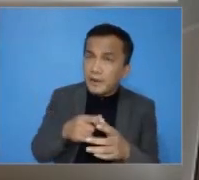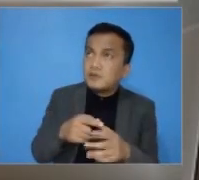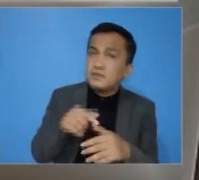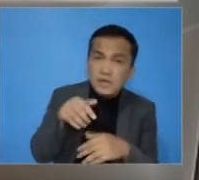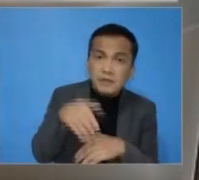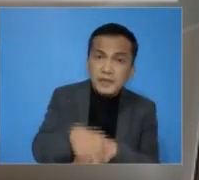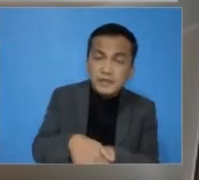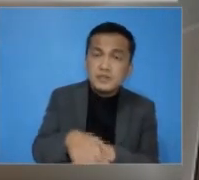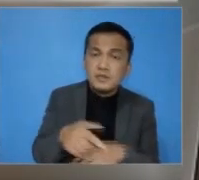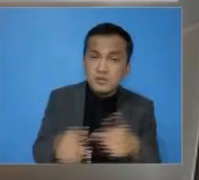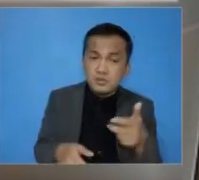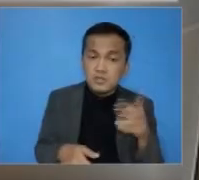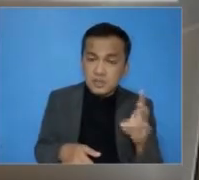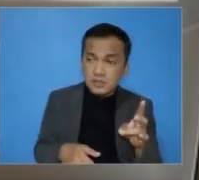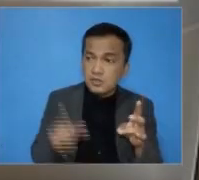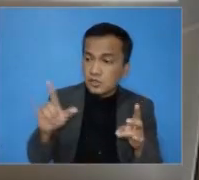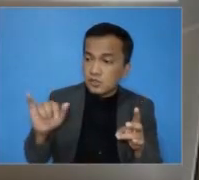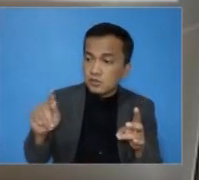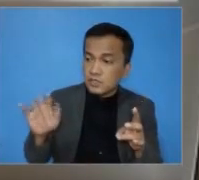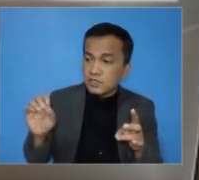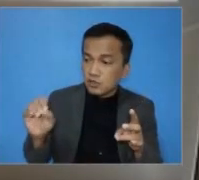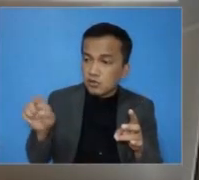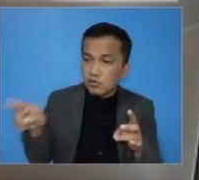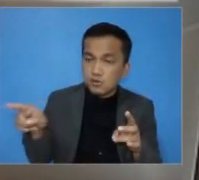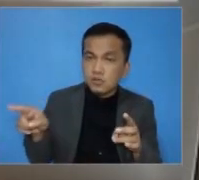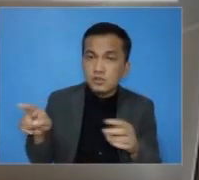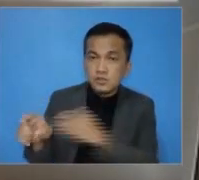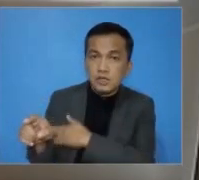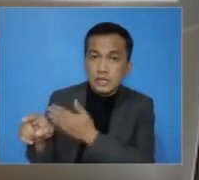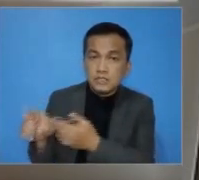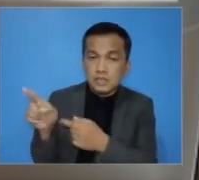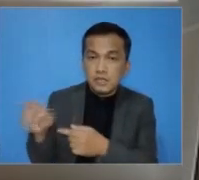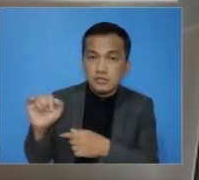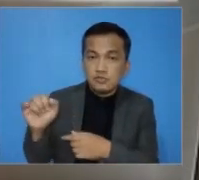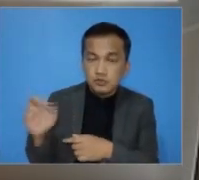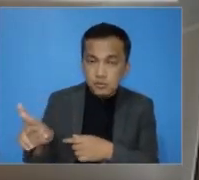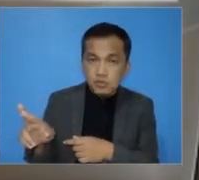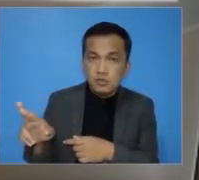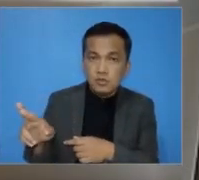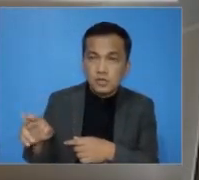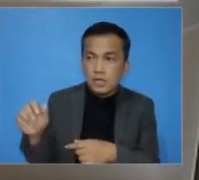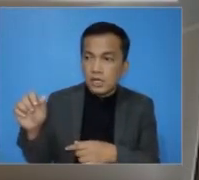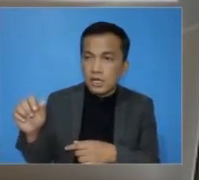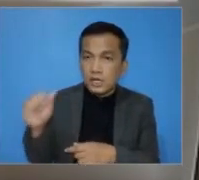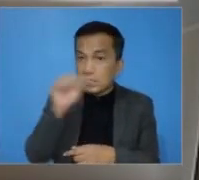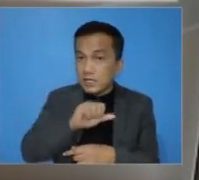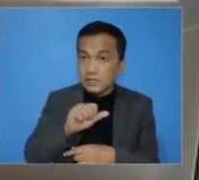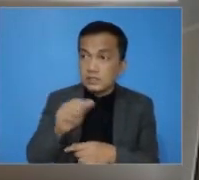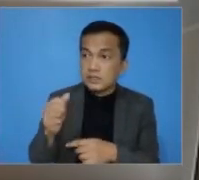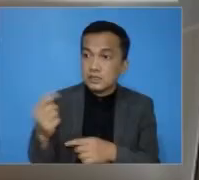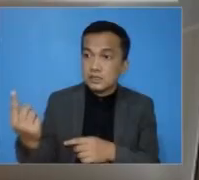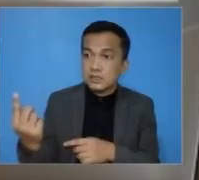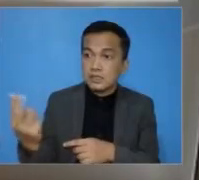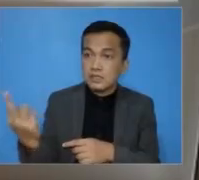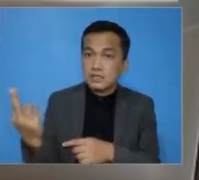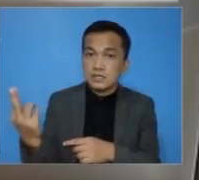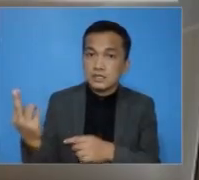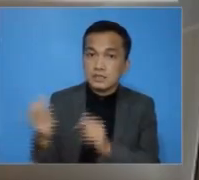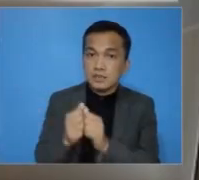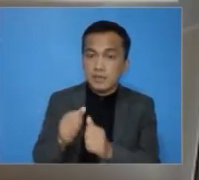ni Luisito Sr. na si Luisito Sr., lasing po sila, kasama niya po yung Alan Macaraeg.